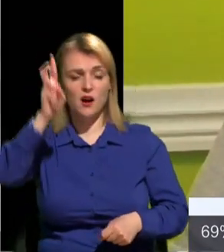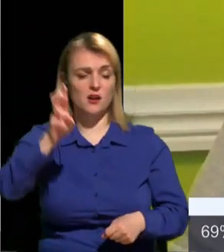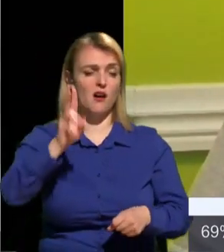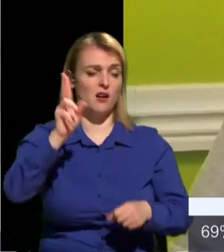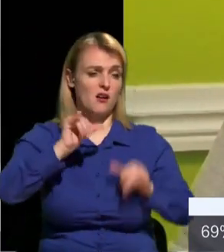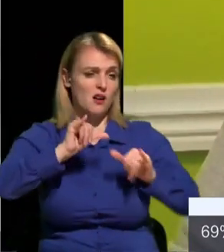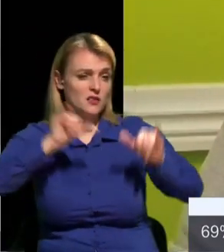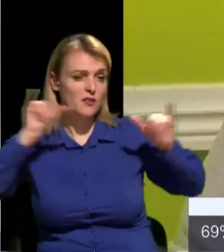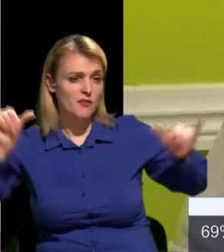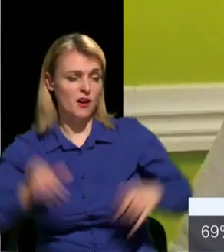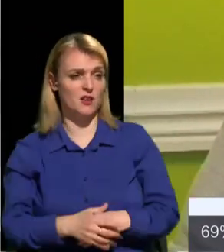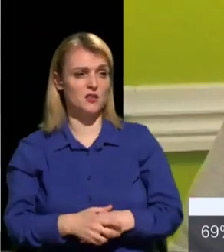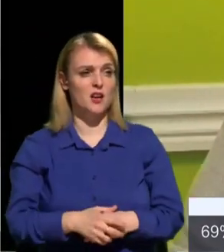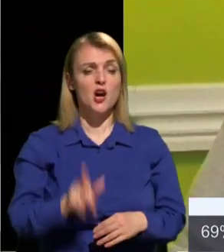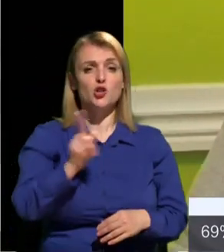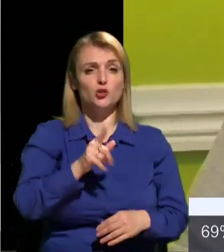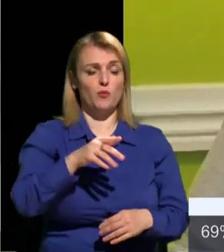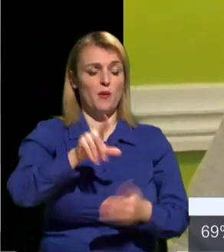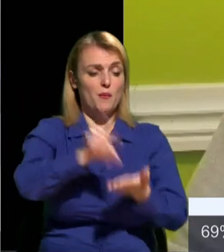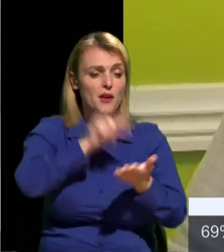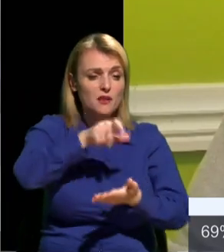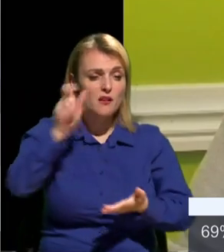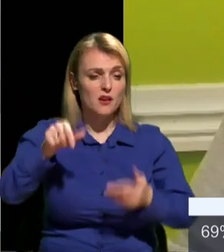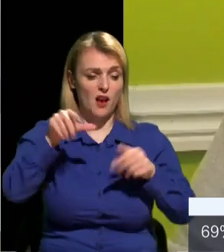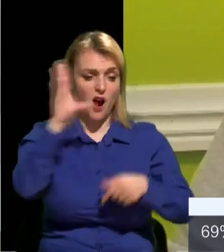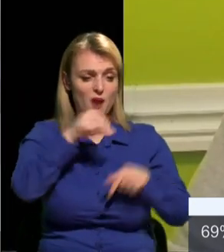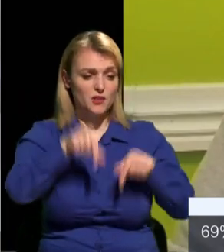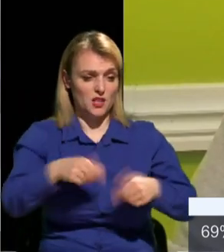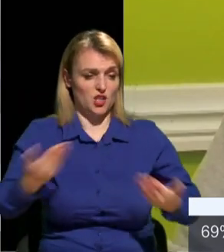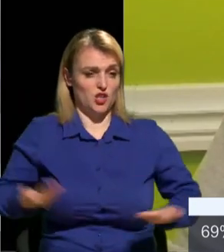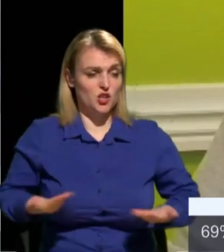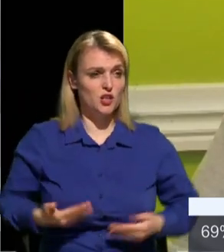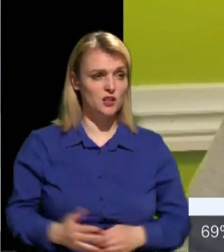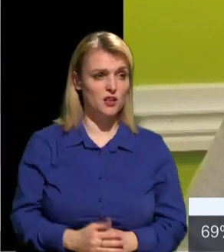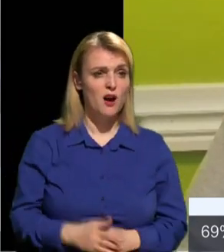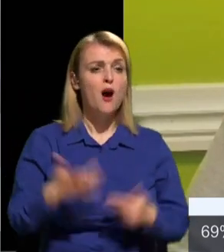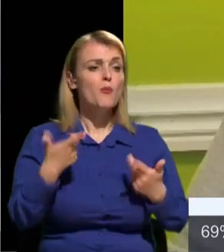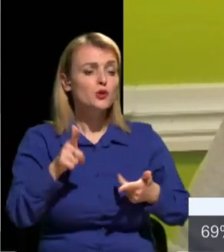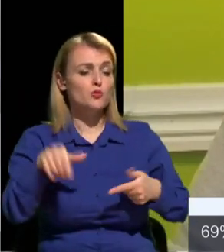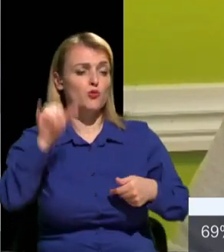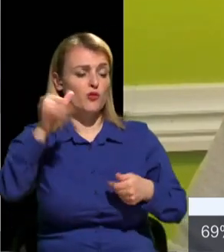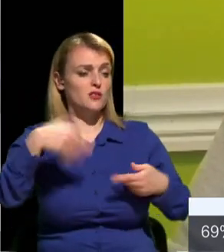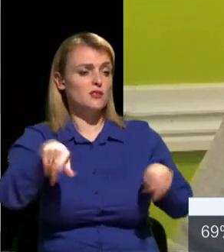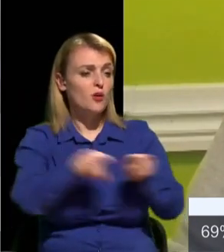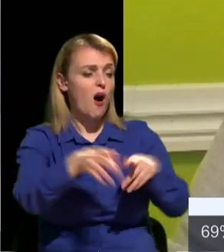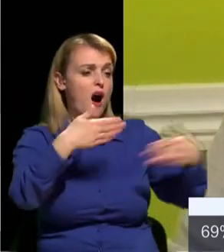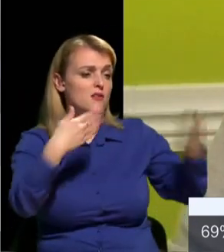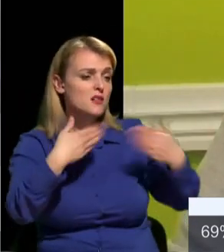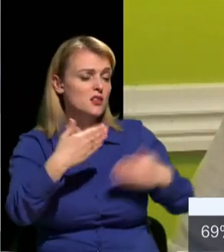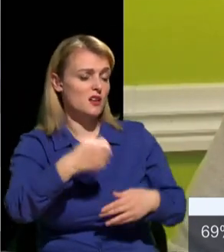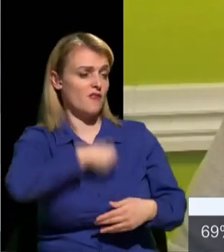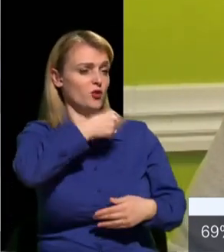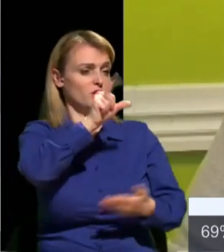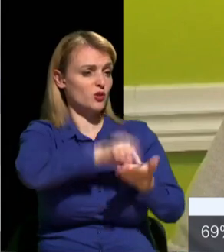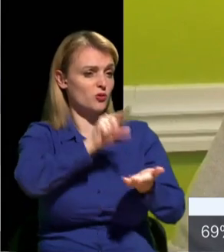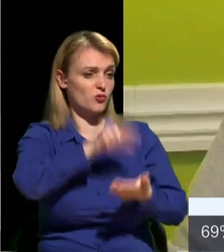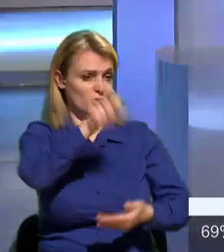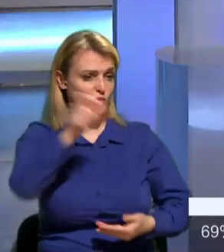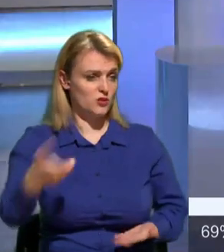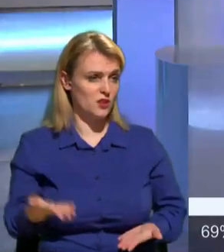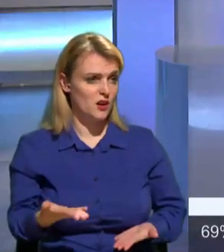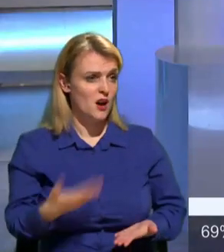măsoară după modul cum s-a târnat față de copii și după modul cum s-a târnat această țară față de oameni în vârstă? Noi nu putem pretinde a fi o